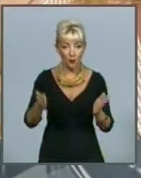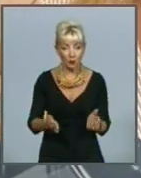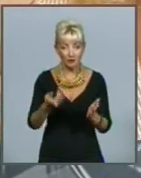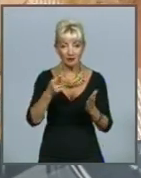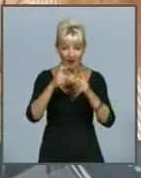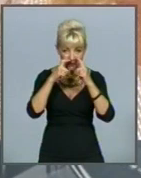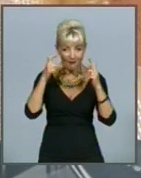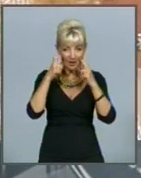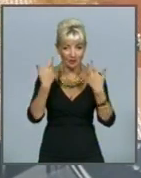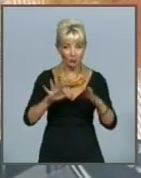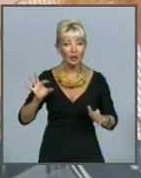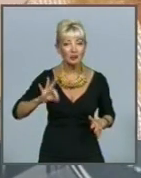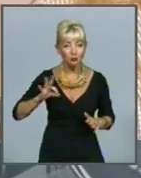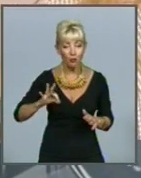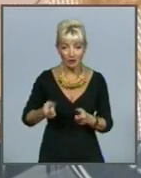у нас повна